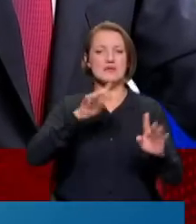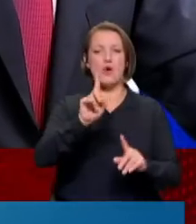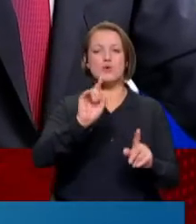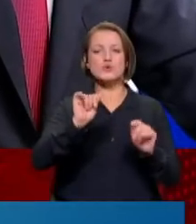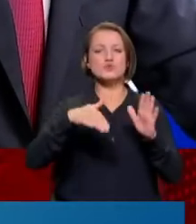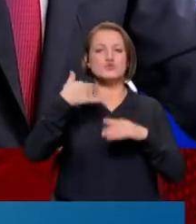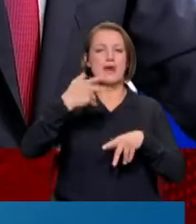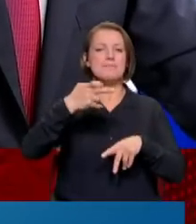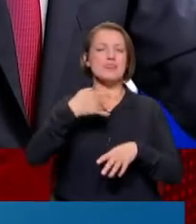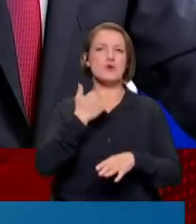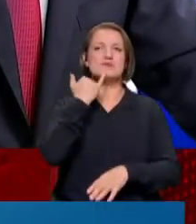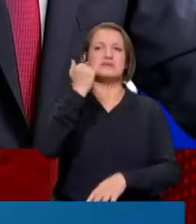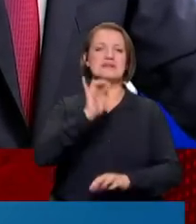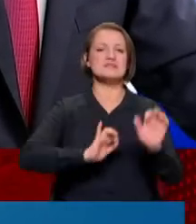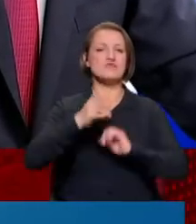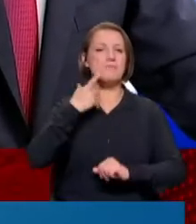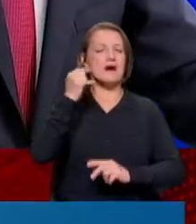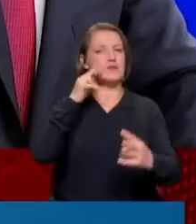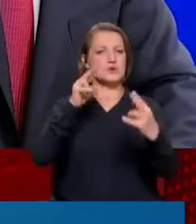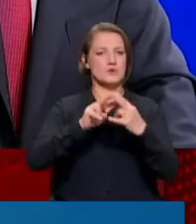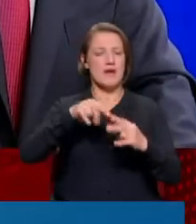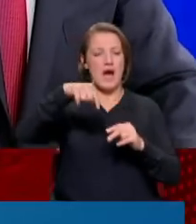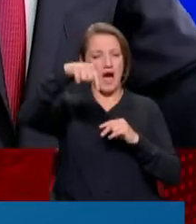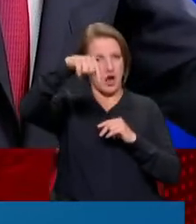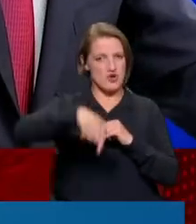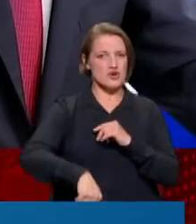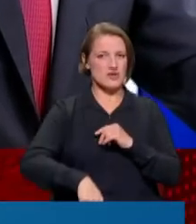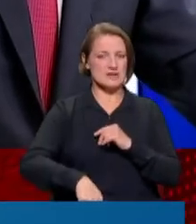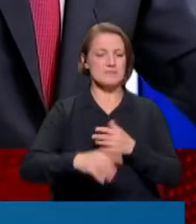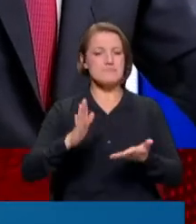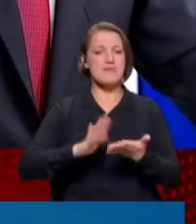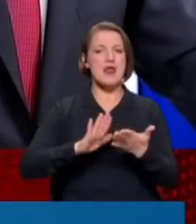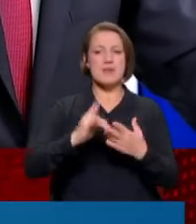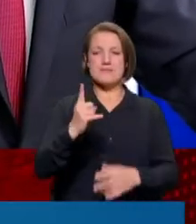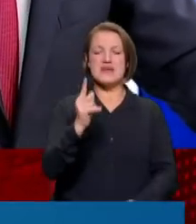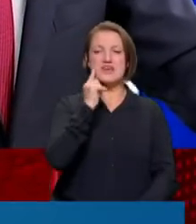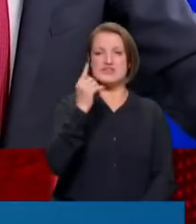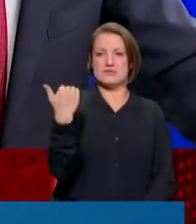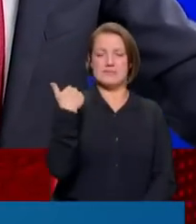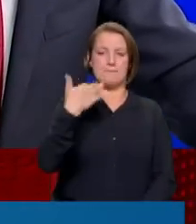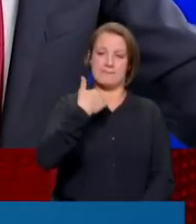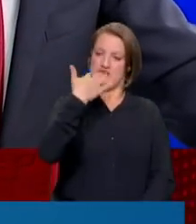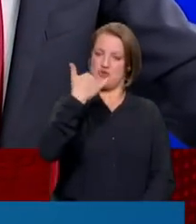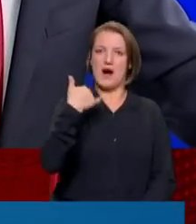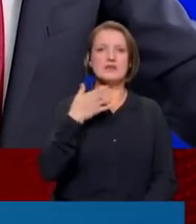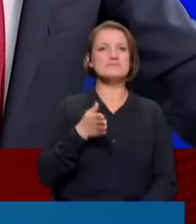10 gün sonra pentagon'a gittim savunma bakanını gördüm aşağı kata indim arkadaşlarımdan biri beni içeri